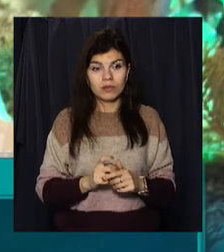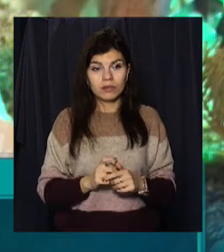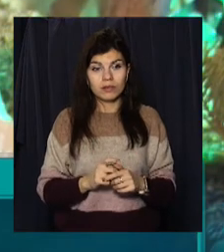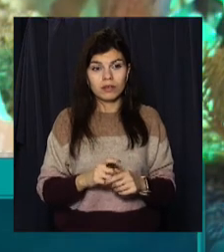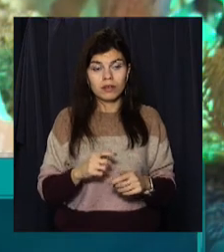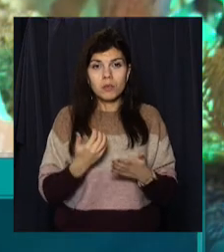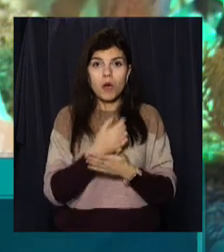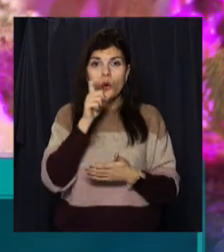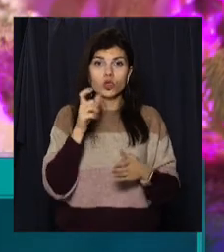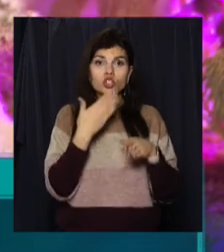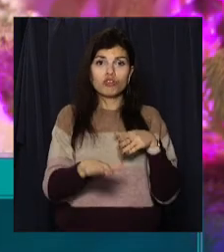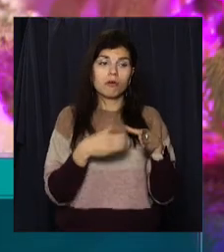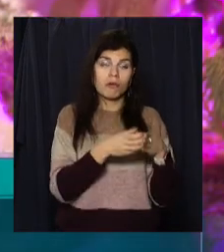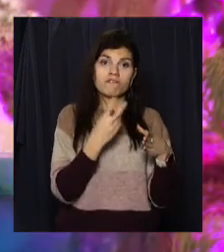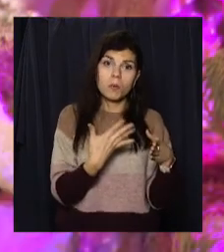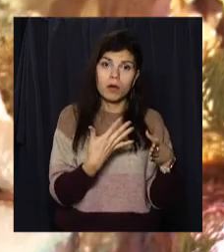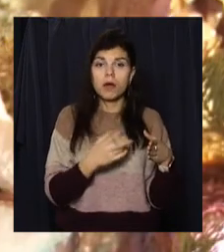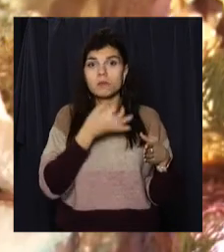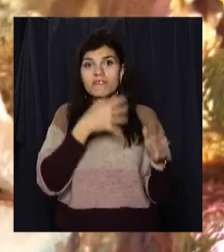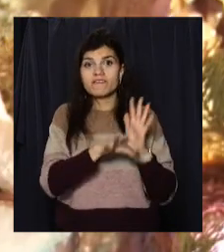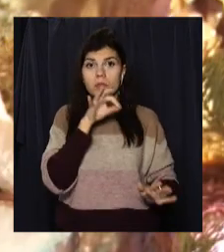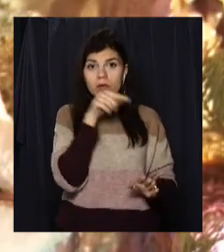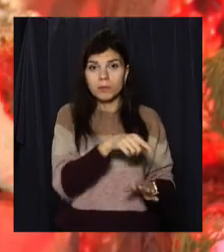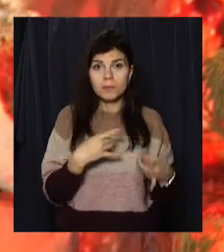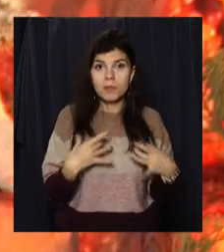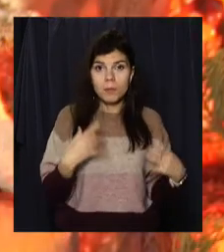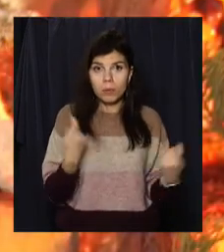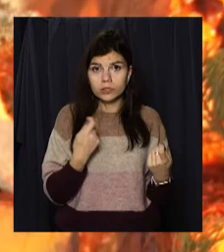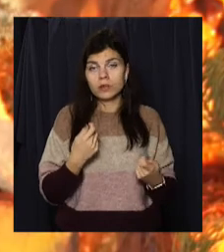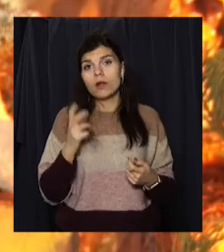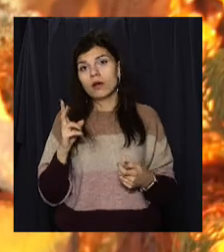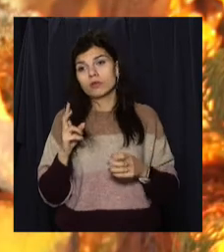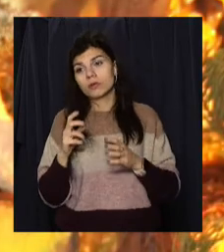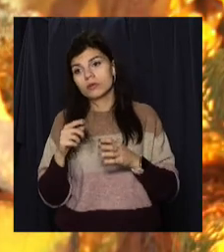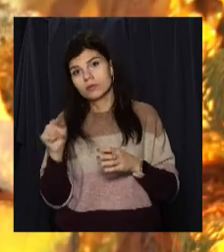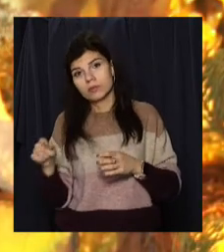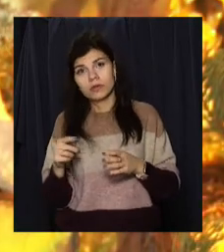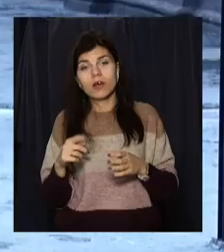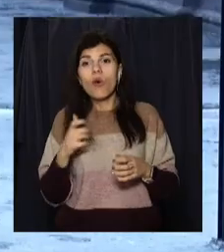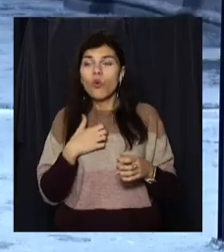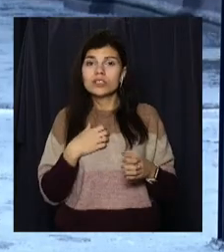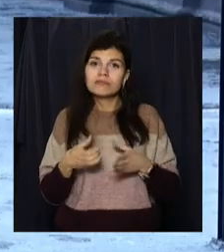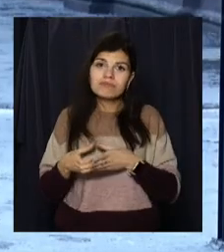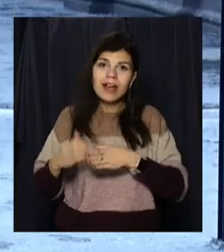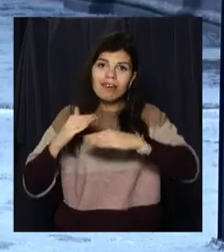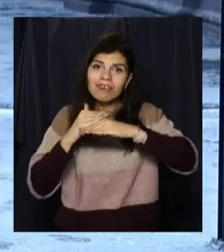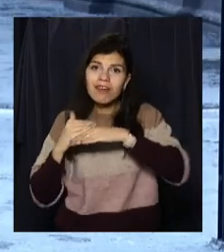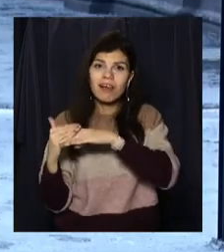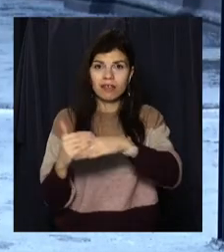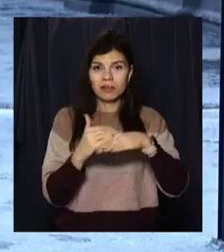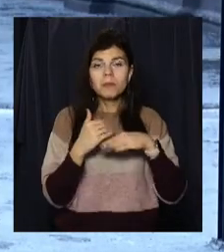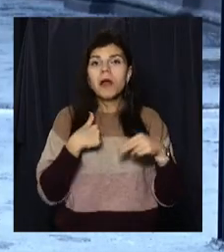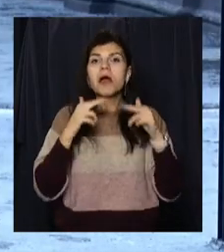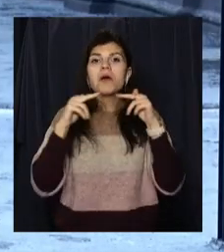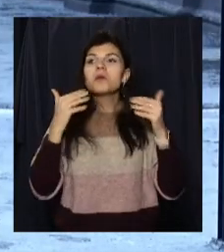тоді, якби, думаю, це теж би нас привело до якоїсь єдності. Ми поцікавилися у дніпрян,